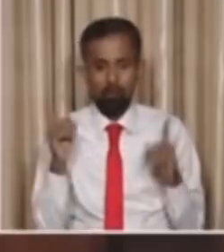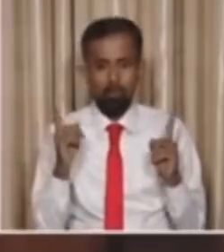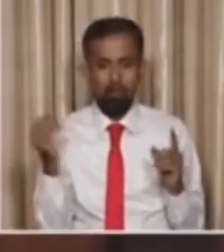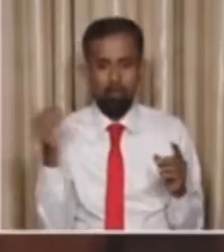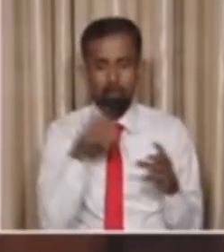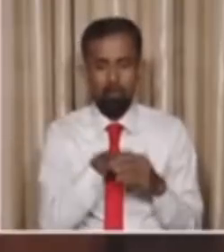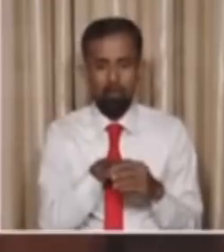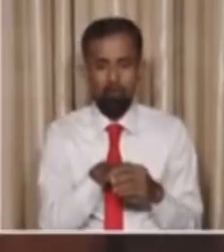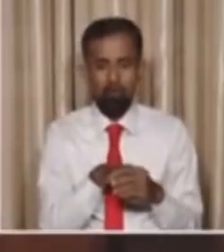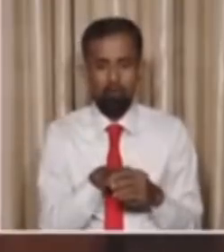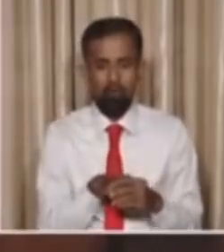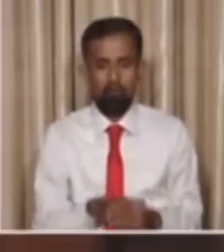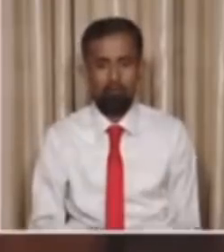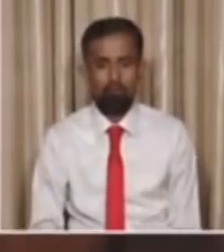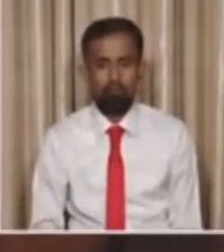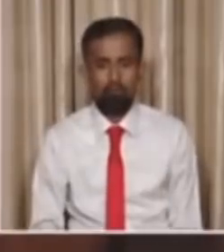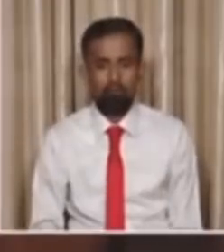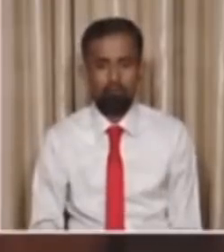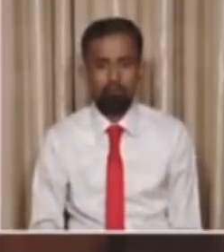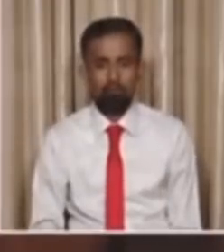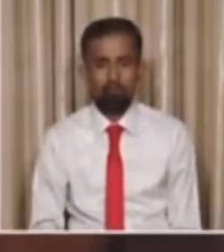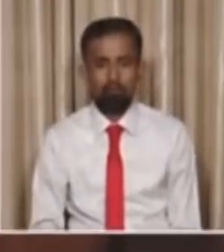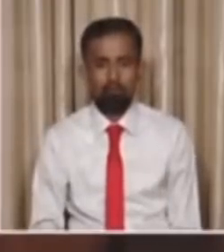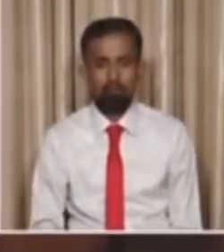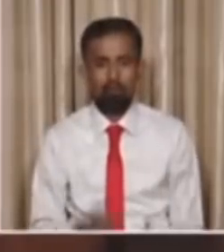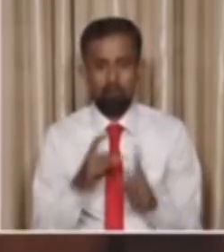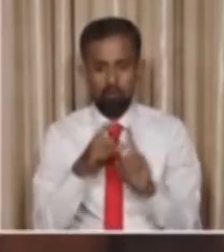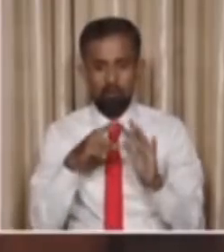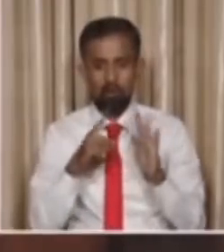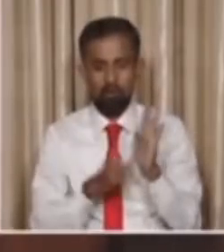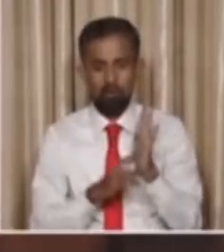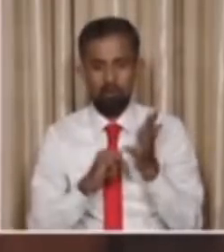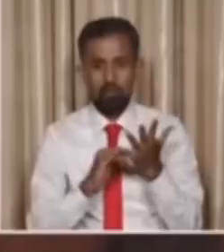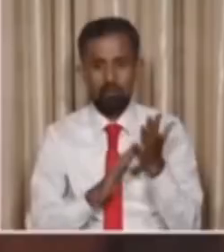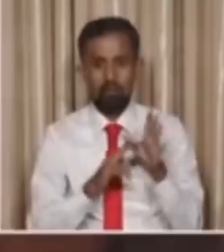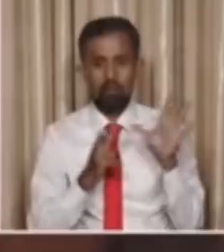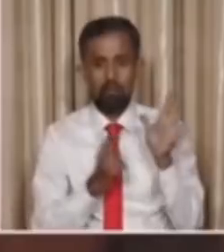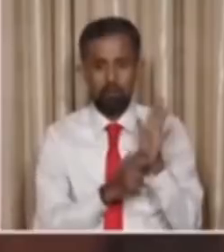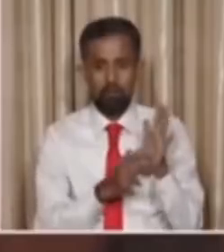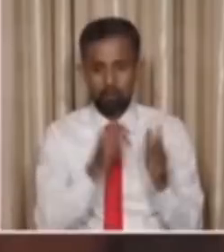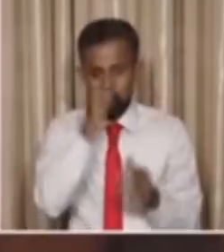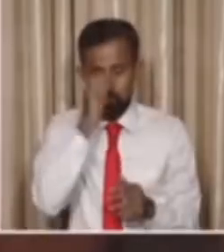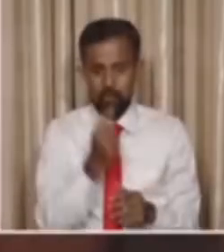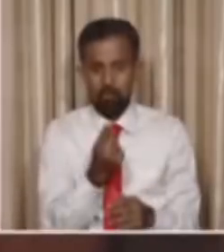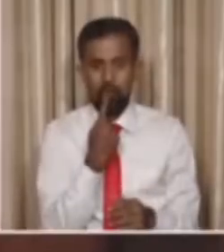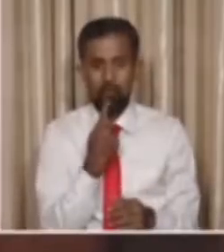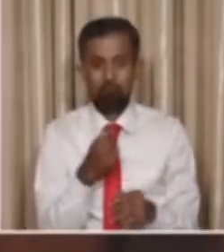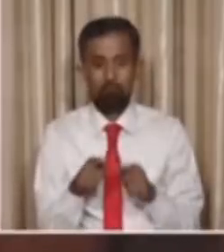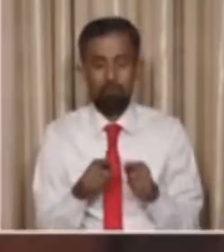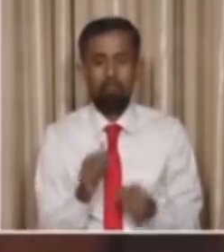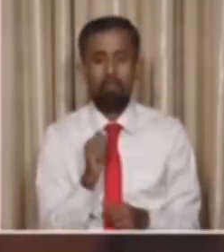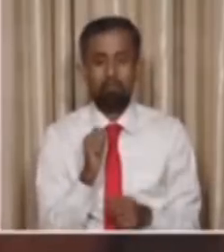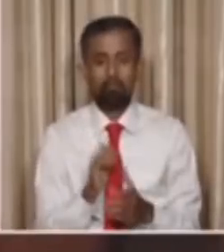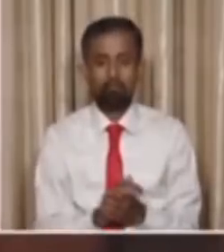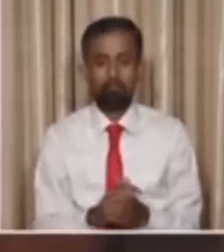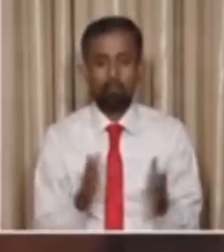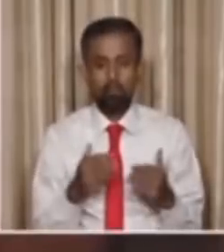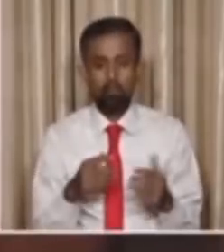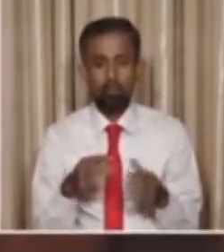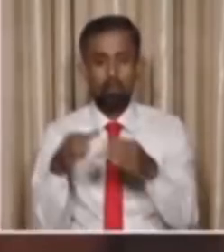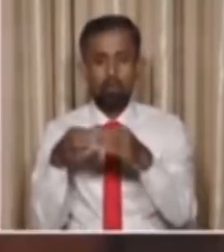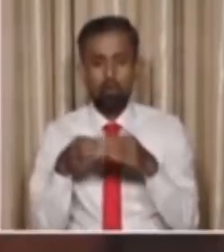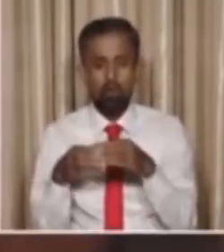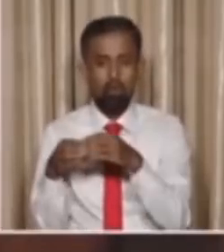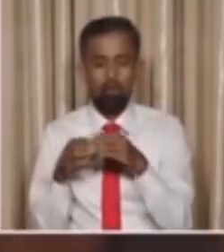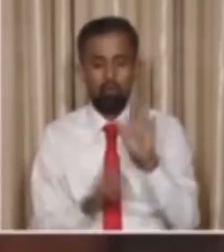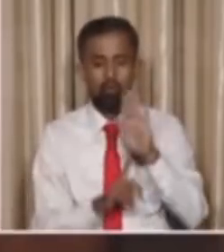මට ඩිල්සන් එයා මම එතුමා ඩිල්සන් කියලා මේ අපේ ඩිලන් නැමතුමා කියන ඉතින් ඒ වගේ ඇයි තව කණ්ඩායම් ගේන්න උතුරු